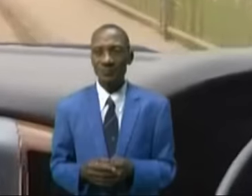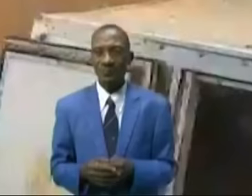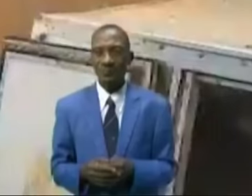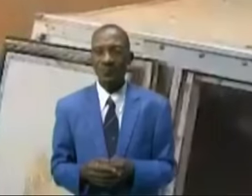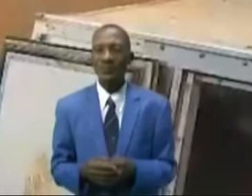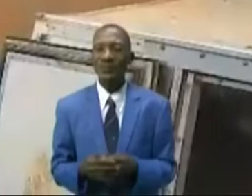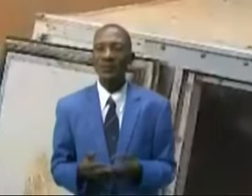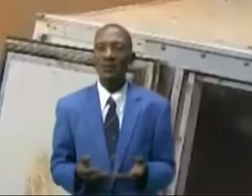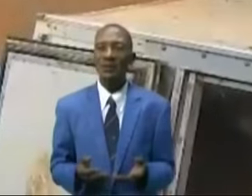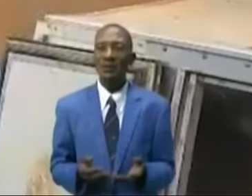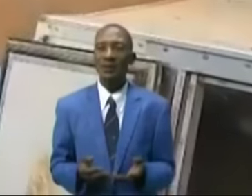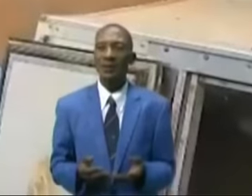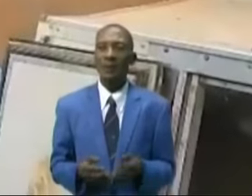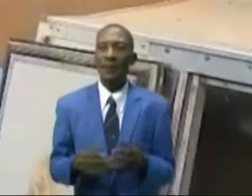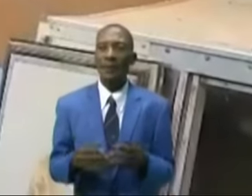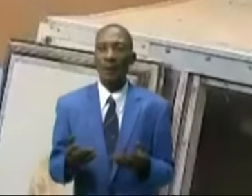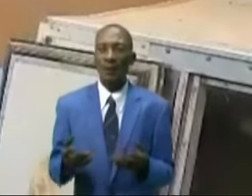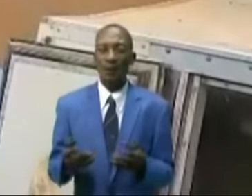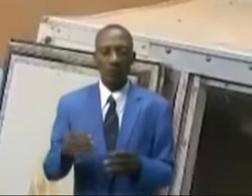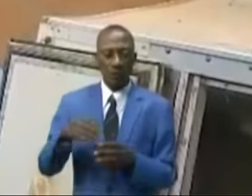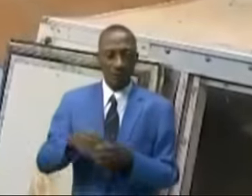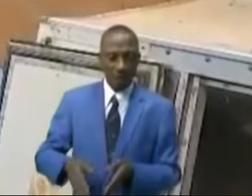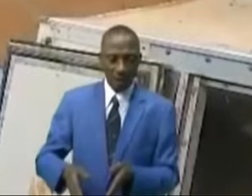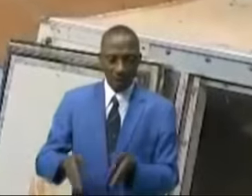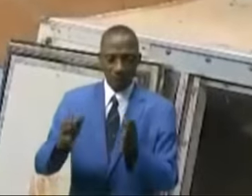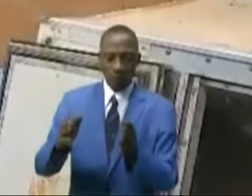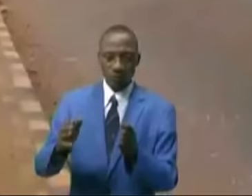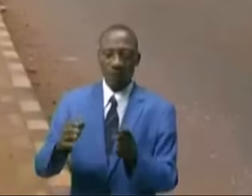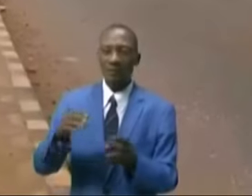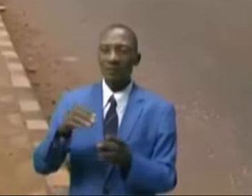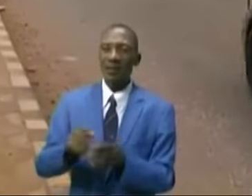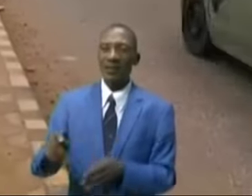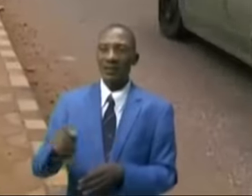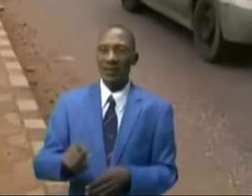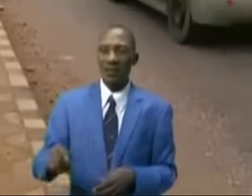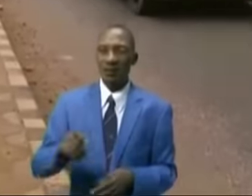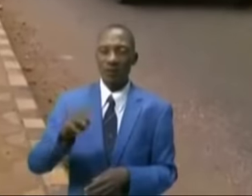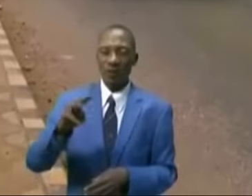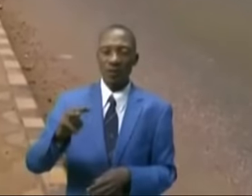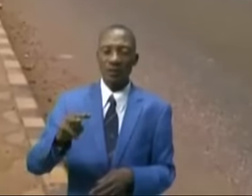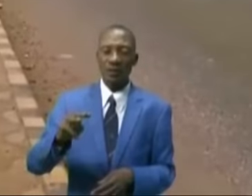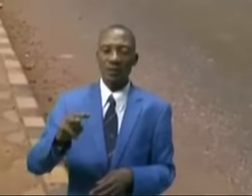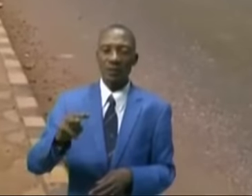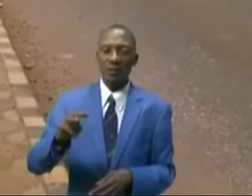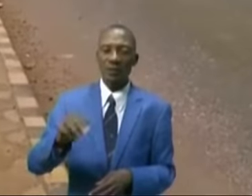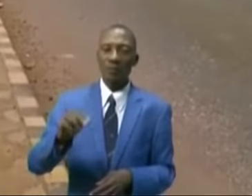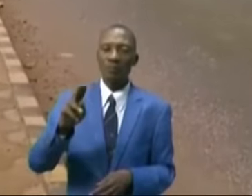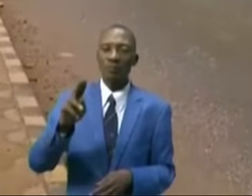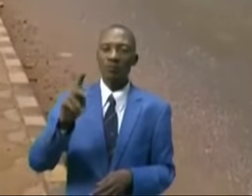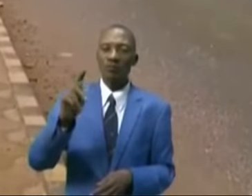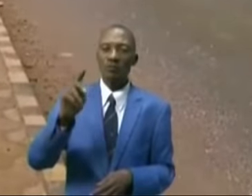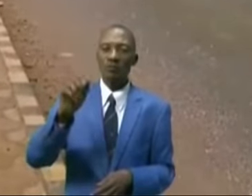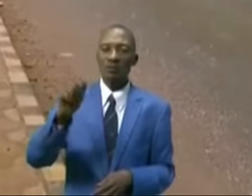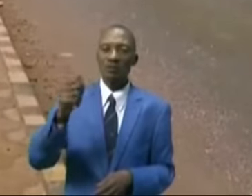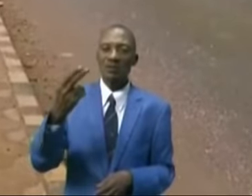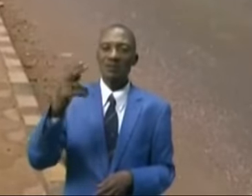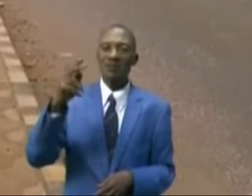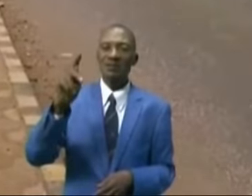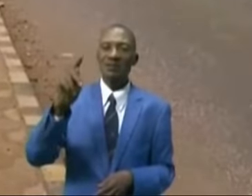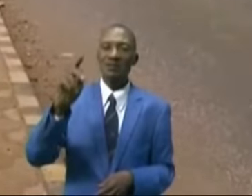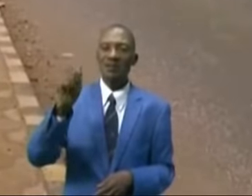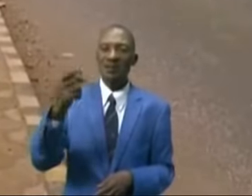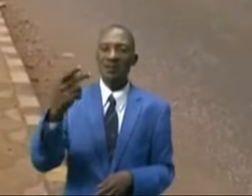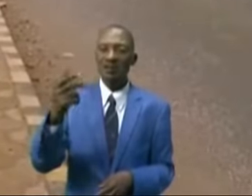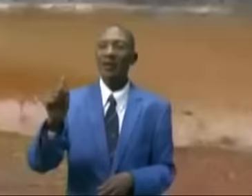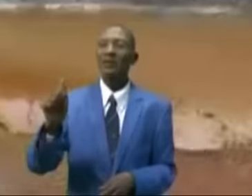nom, sur la route nationale numéro 39 en territoire de Mouchacha, province du Lualaba, est le deuxième de par sa longueur de 700 mètres